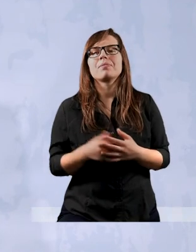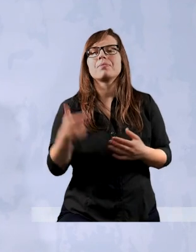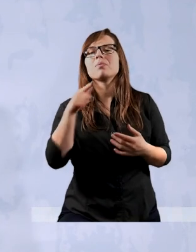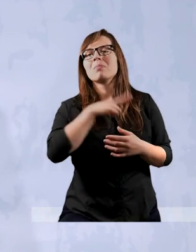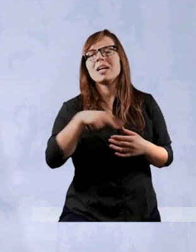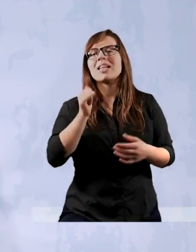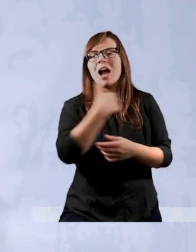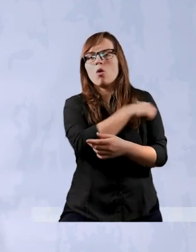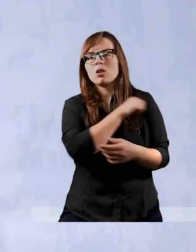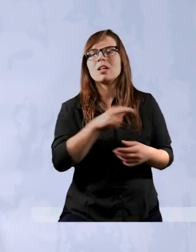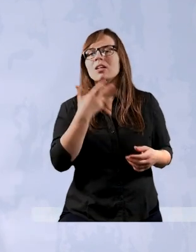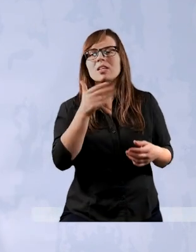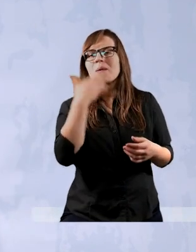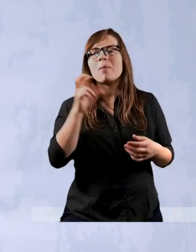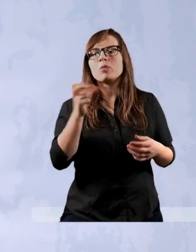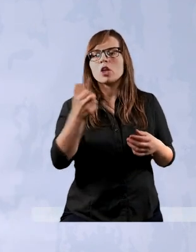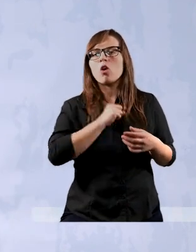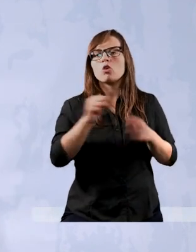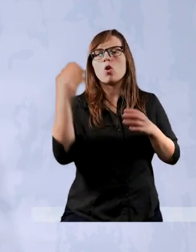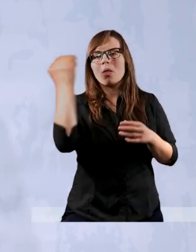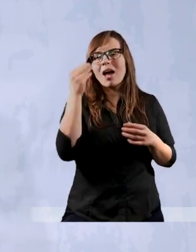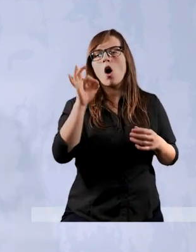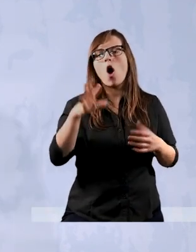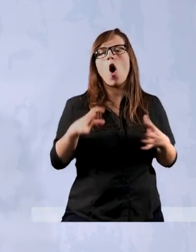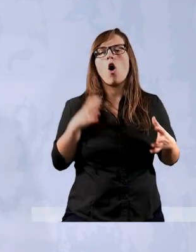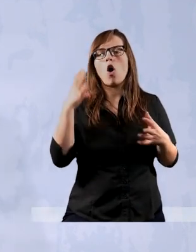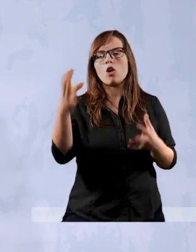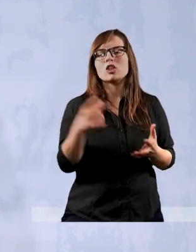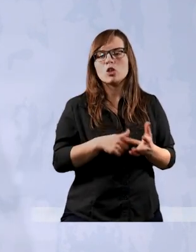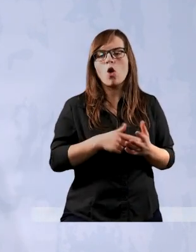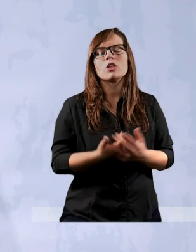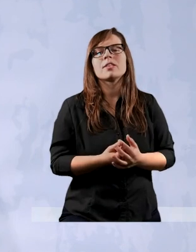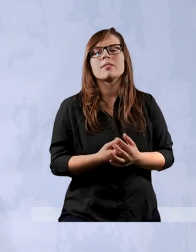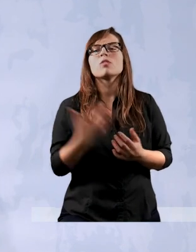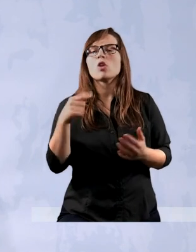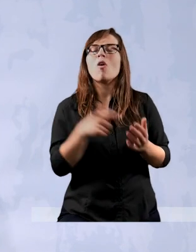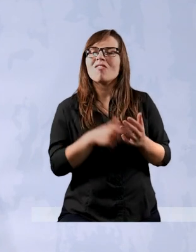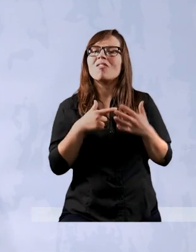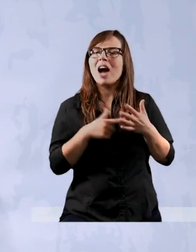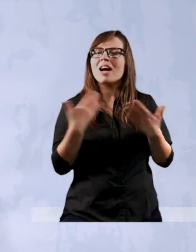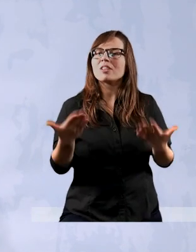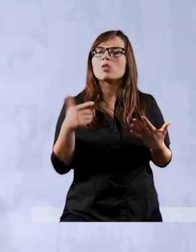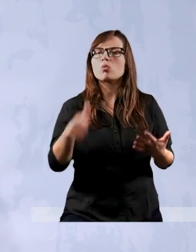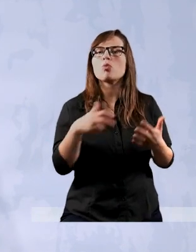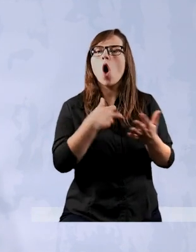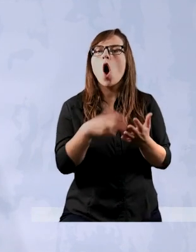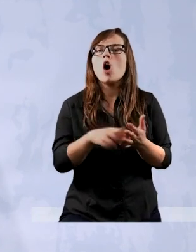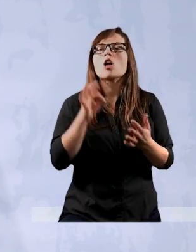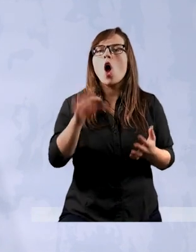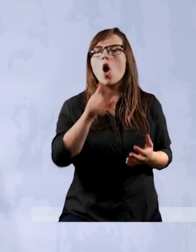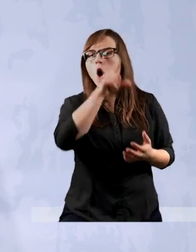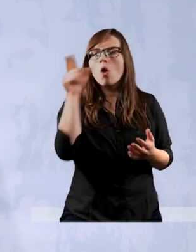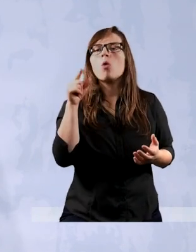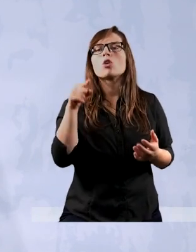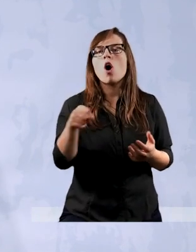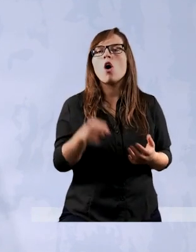my jako chrześcijanie nie mamy się czegoś do nauczenia o gościnności? No właśnie, przede wszystkim chodzi tutaj o